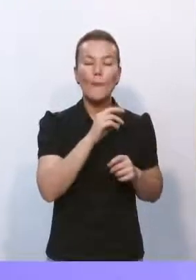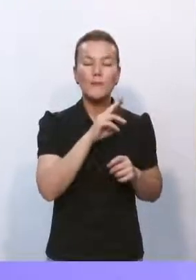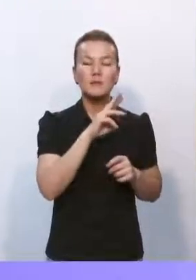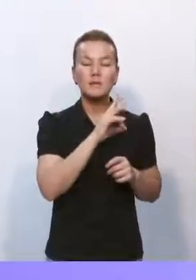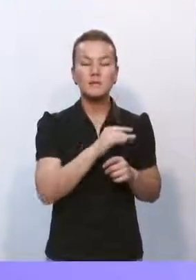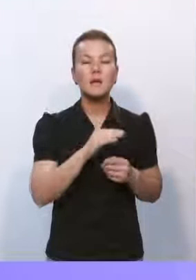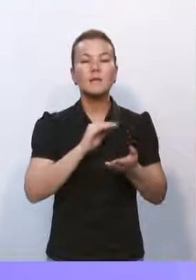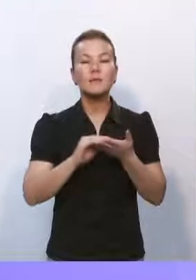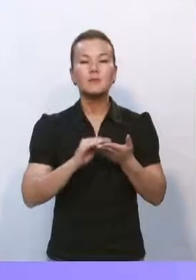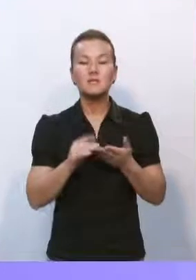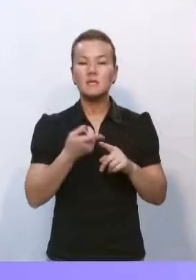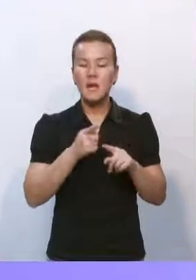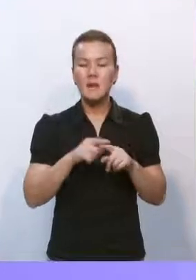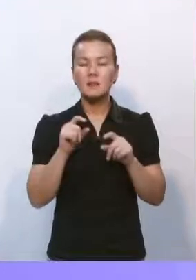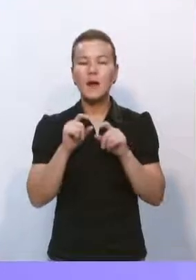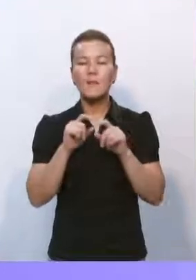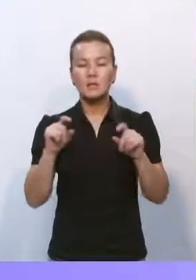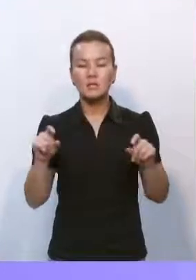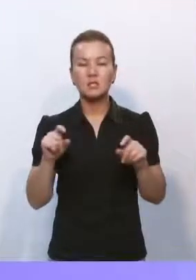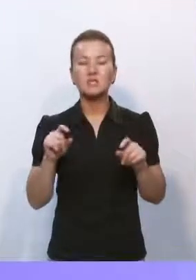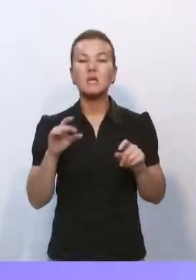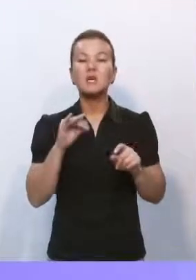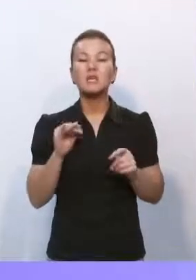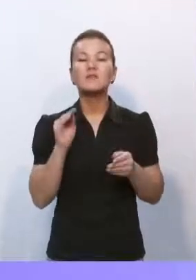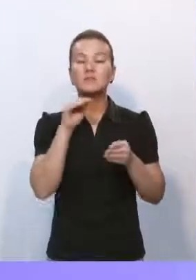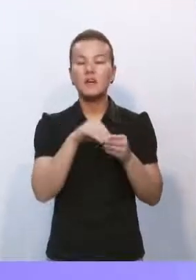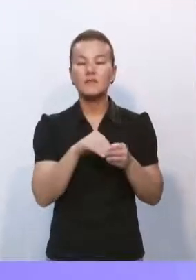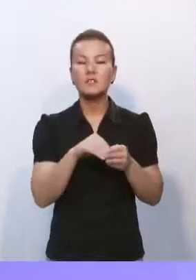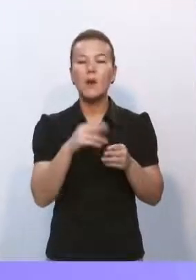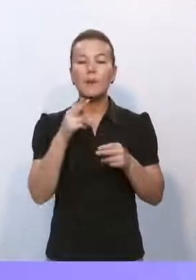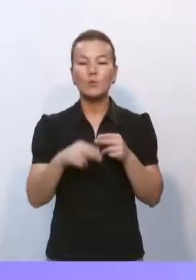Запишите данное предложение и вставьте пропущенные буквы.